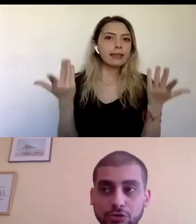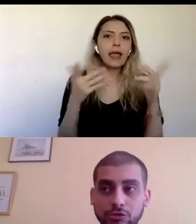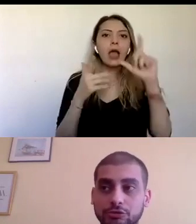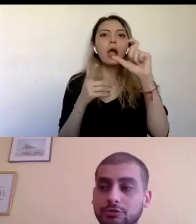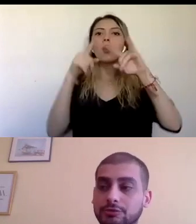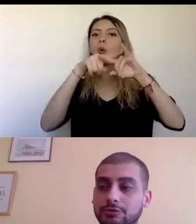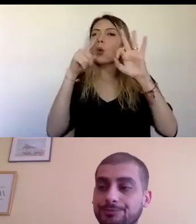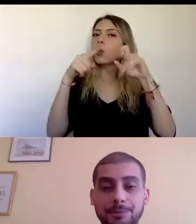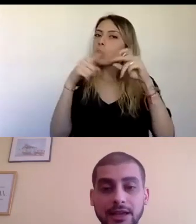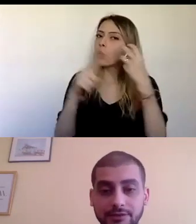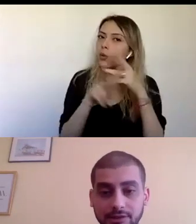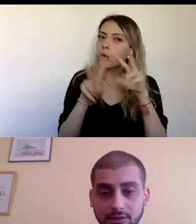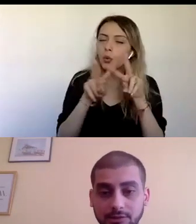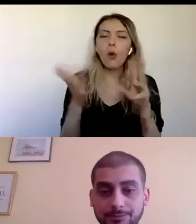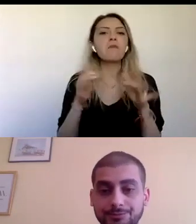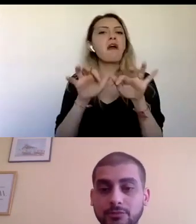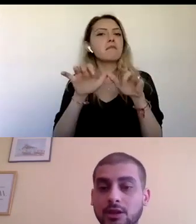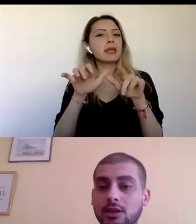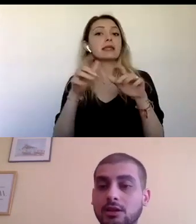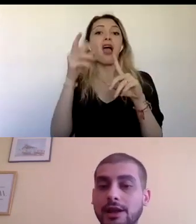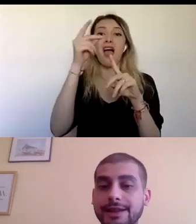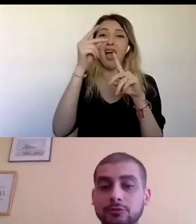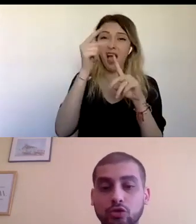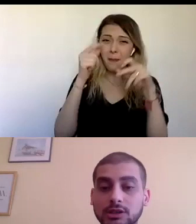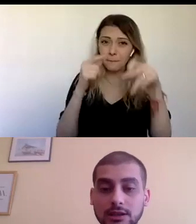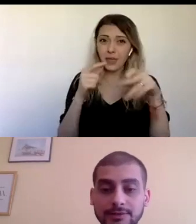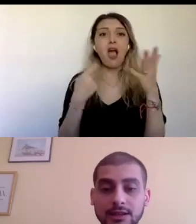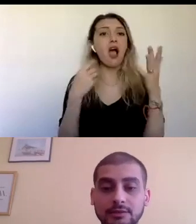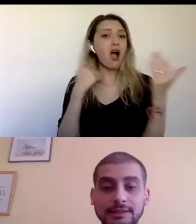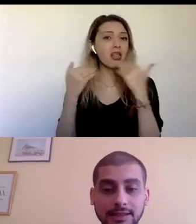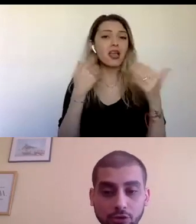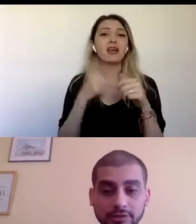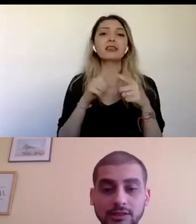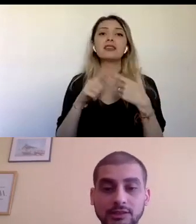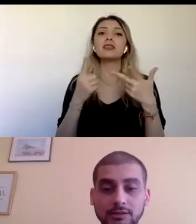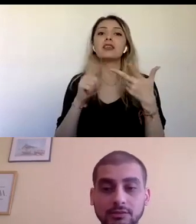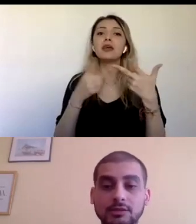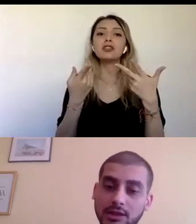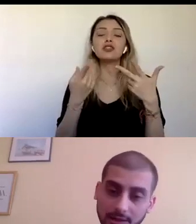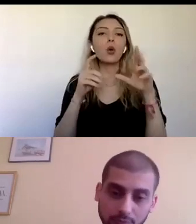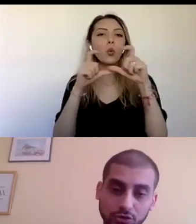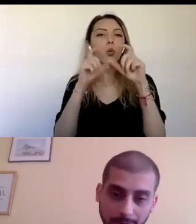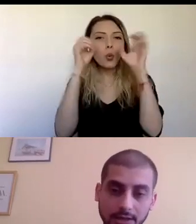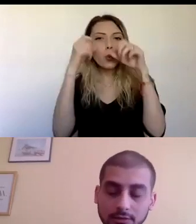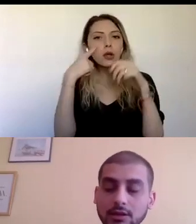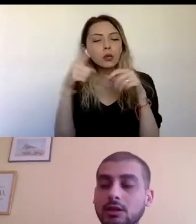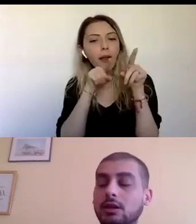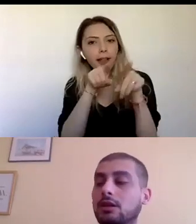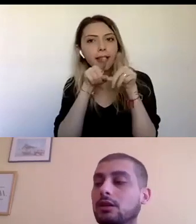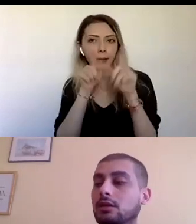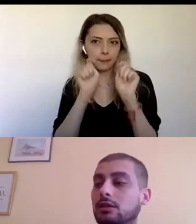ekran çözünürlüğünüz, IP adresiniz. Eğer Google tarafından izleniyorsanız ki